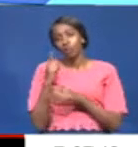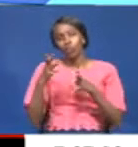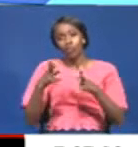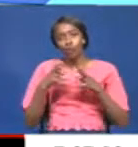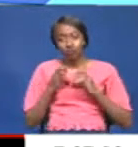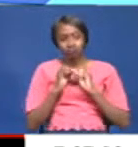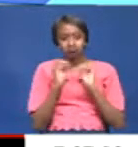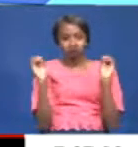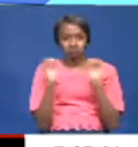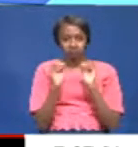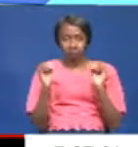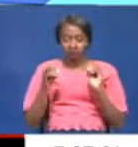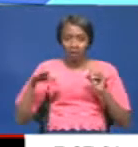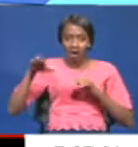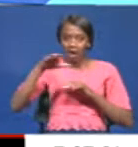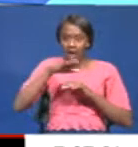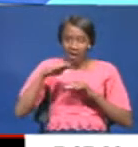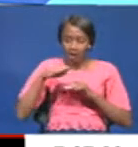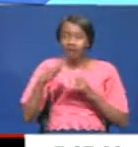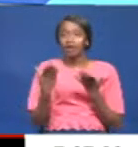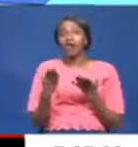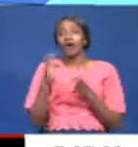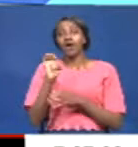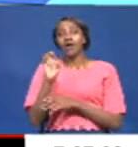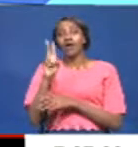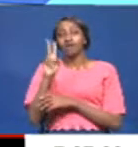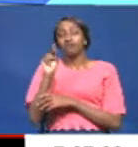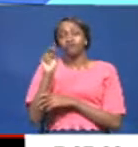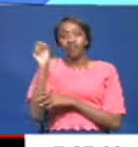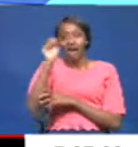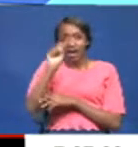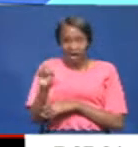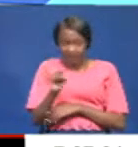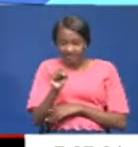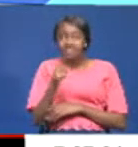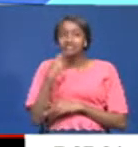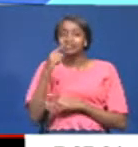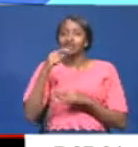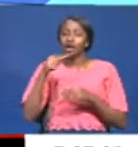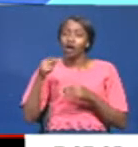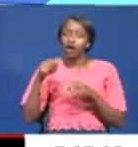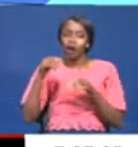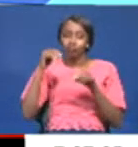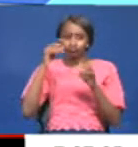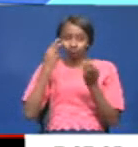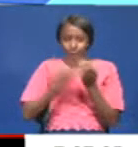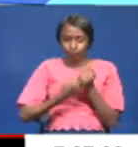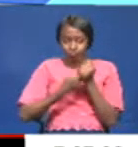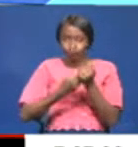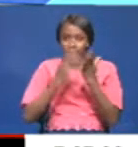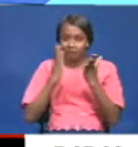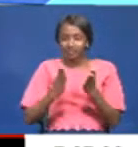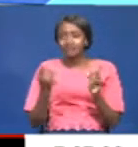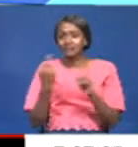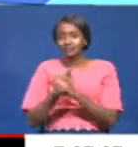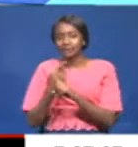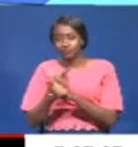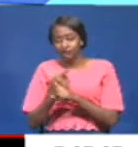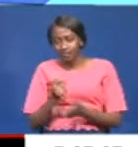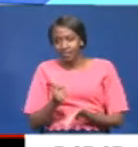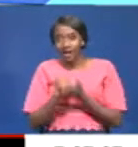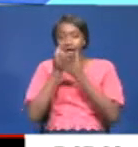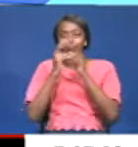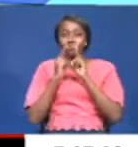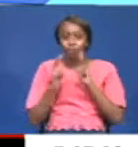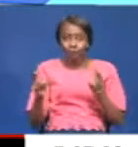la Mashariki Evans Gachuki amesema wataendelea kuhusisha wadau wote katika mikutano ya amani na kutoa wito kwa